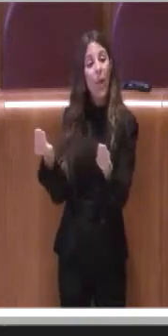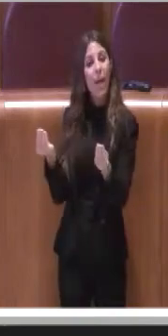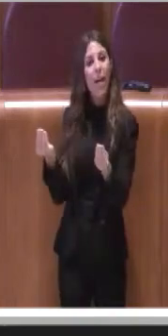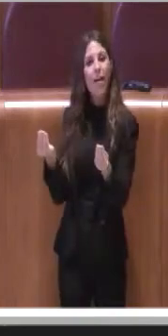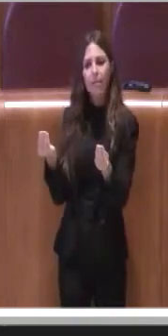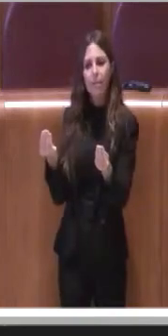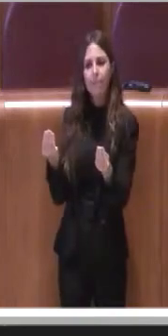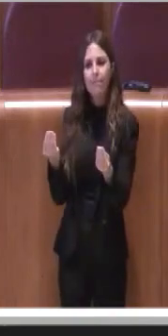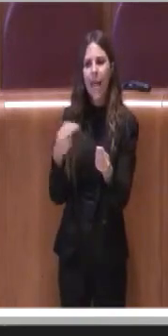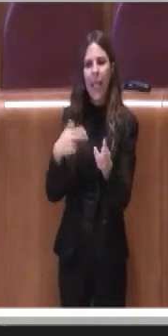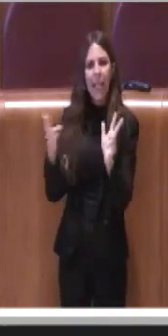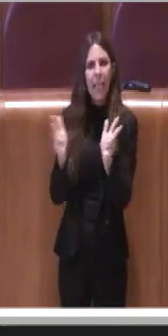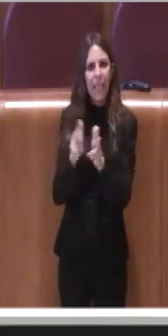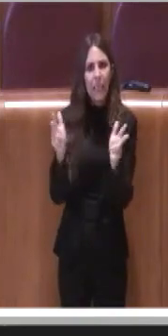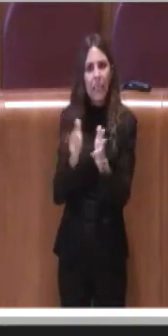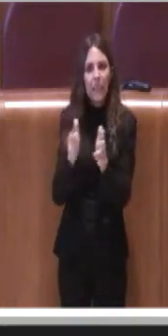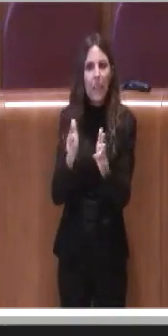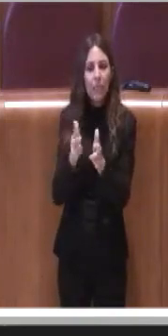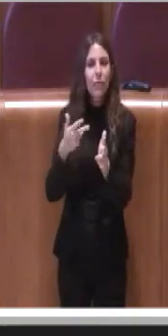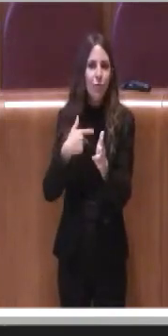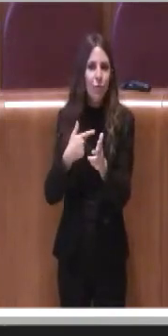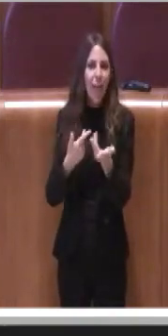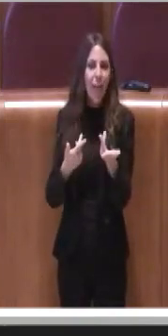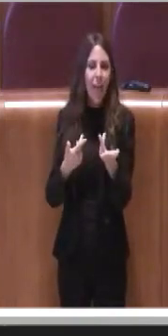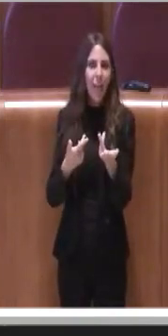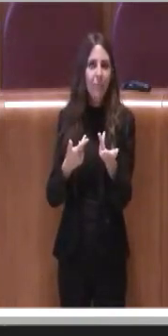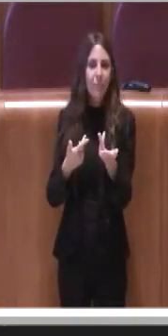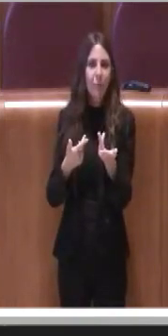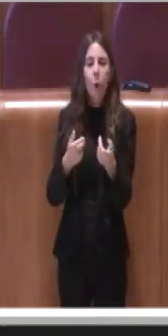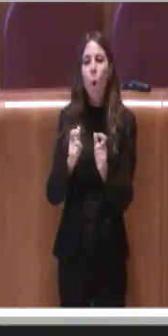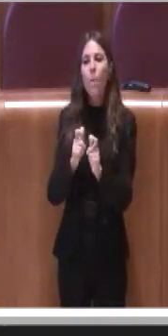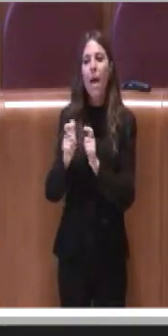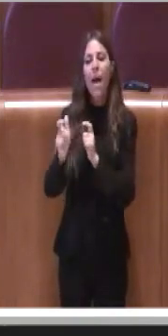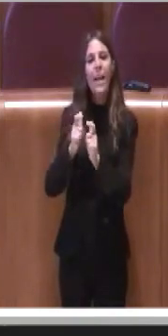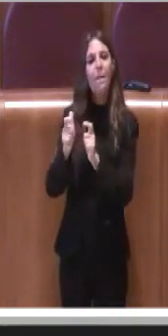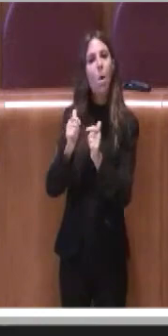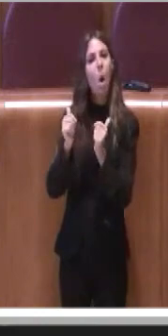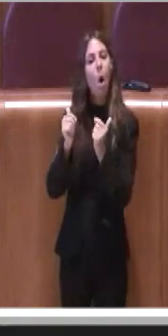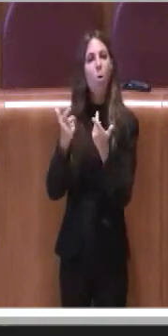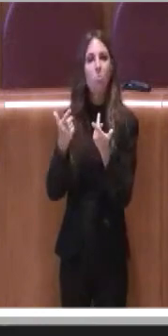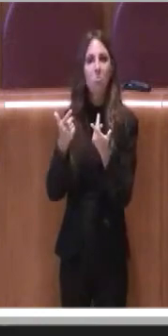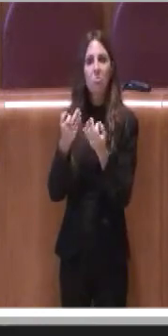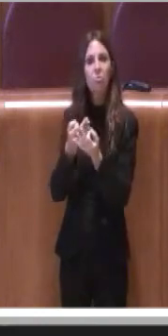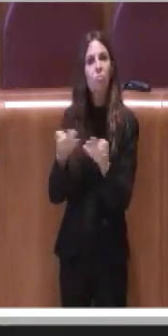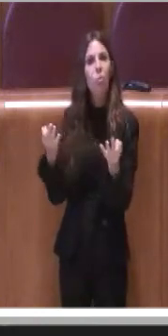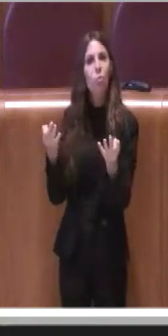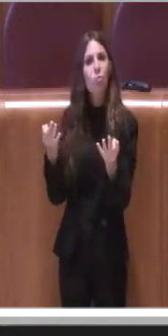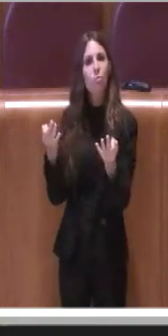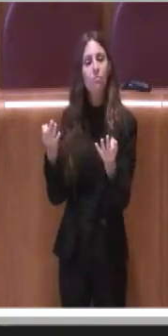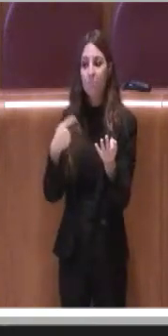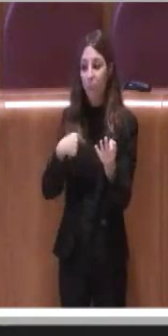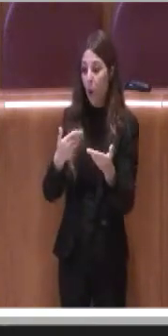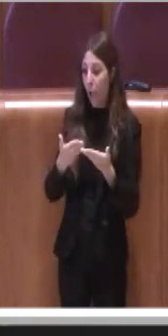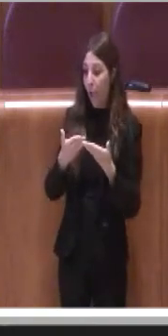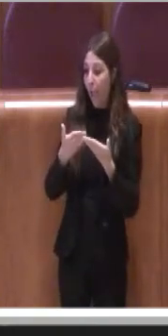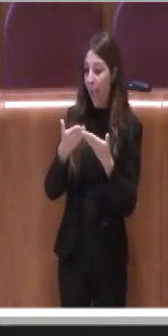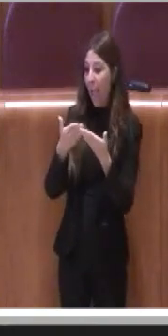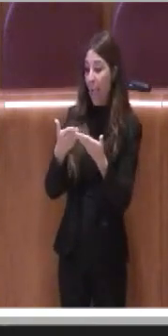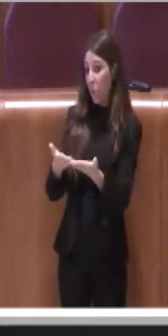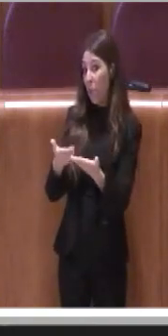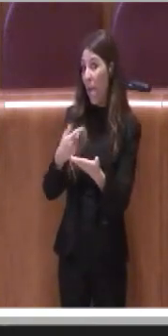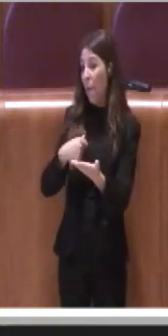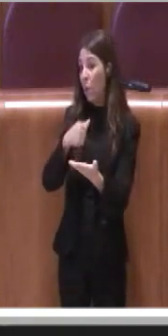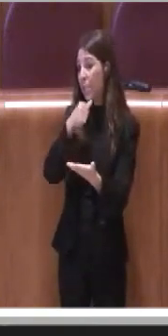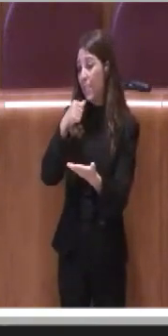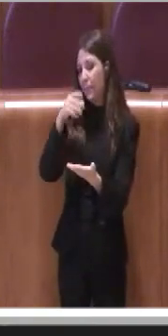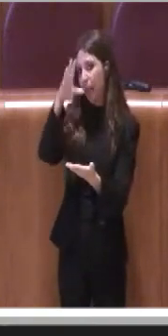diciamo, litigando tra virgolette, abbiamo anche trovato un rapporto molto civile, li ho aiutati dove ho potuto per far